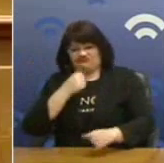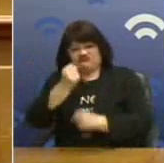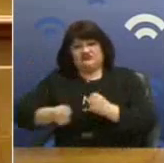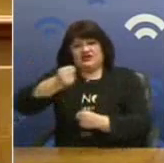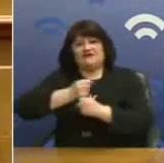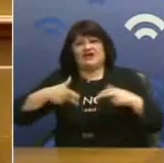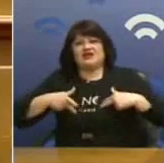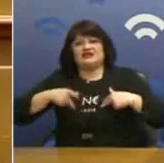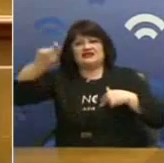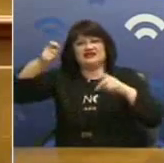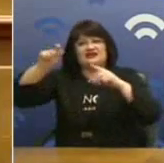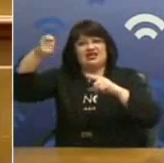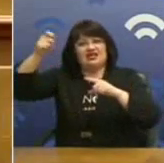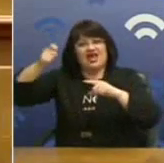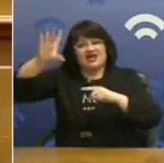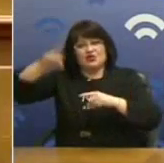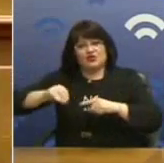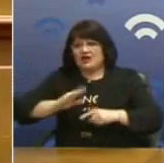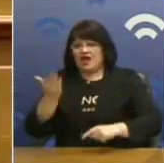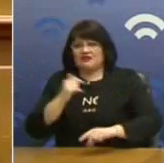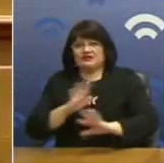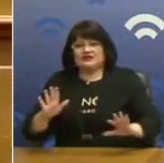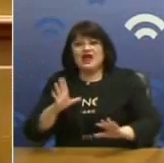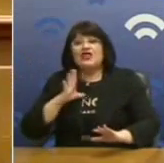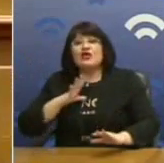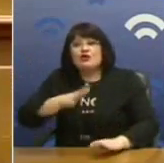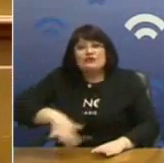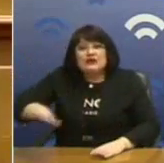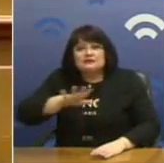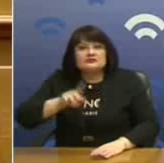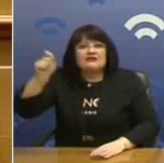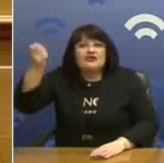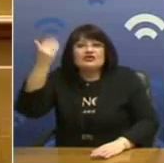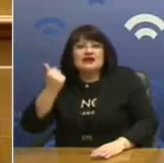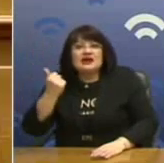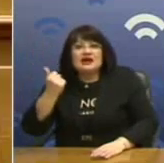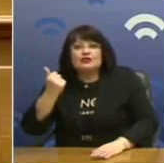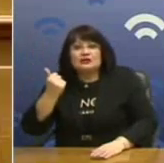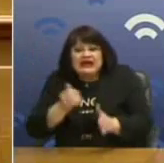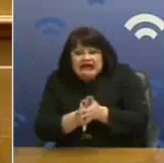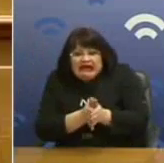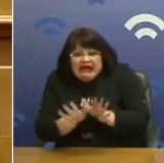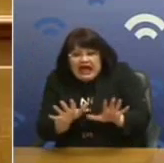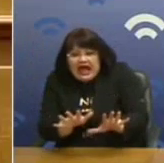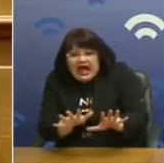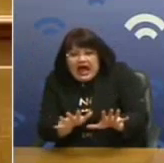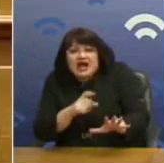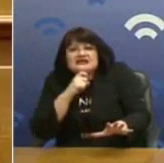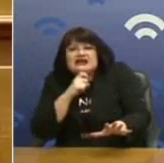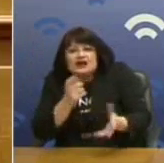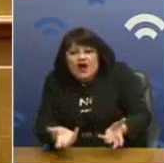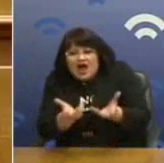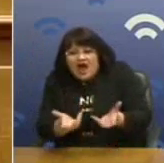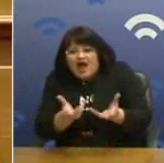και όταν κάποιοι άνθρωποι, συνάνθρωποι μας, συμπολίτες μας, από αναθυμιάς από το μαγκάλι πεθαίνανε. Και